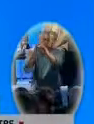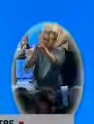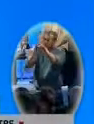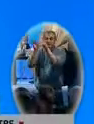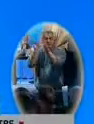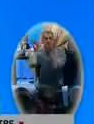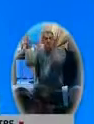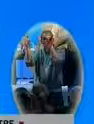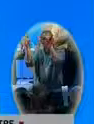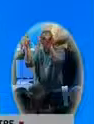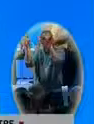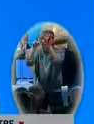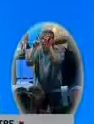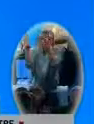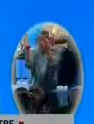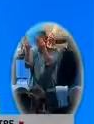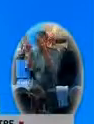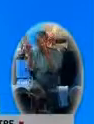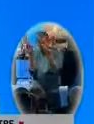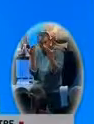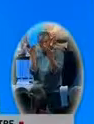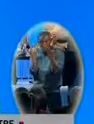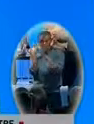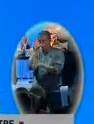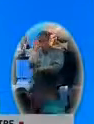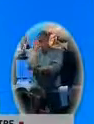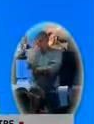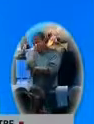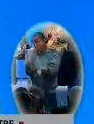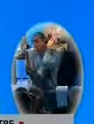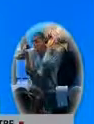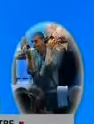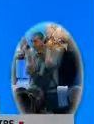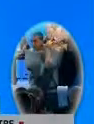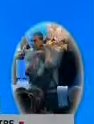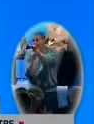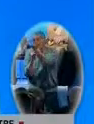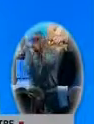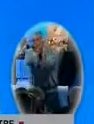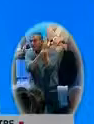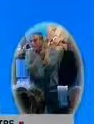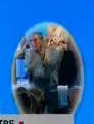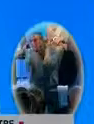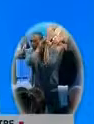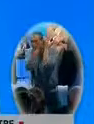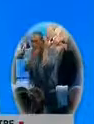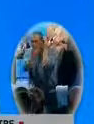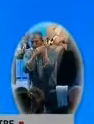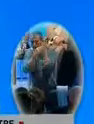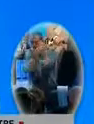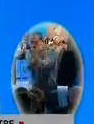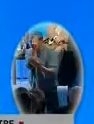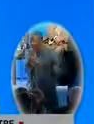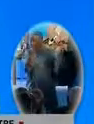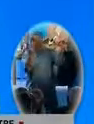car elle confine à une forme d'amnésie. Cette allergie hexagonale aux idées libérales n'est pas moins